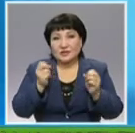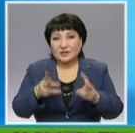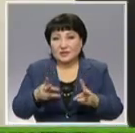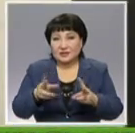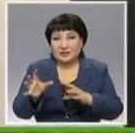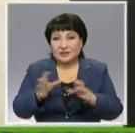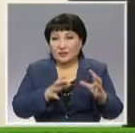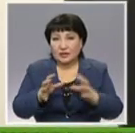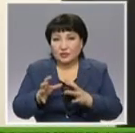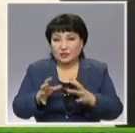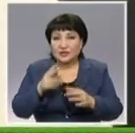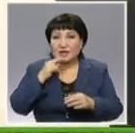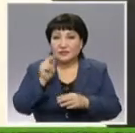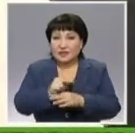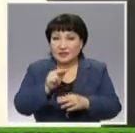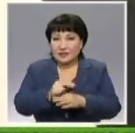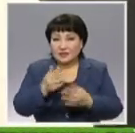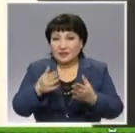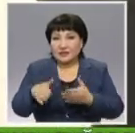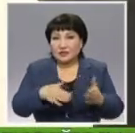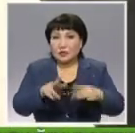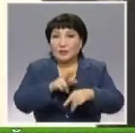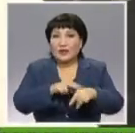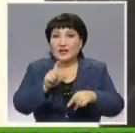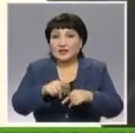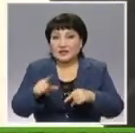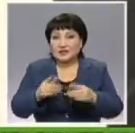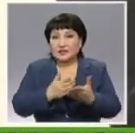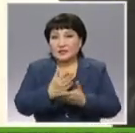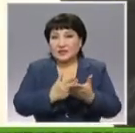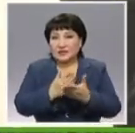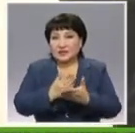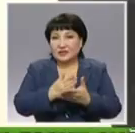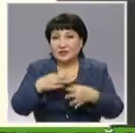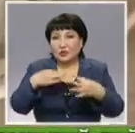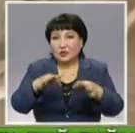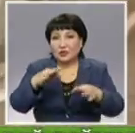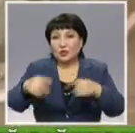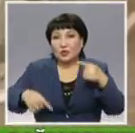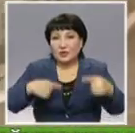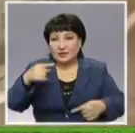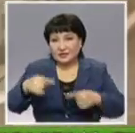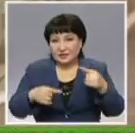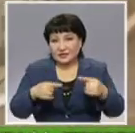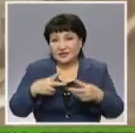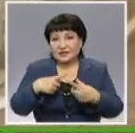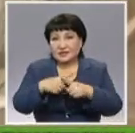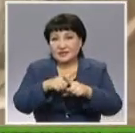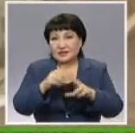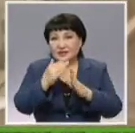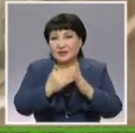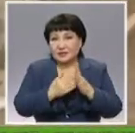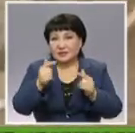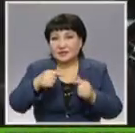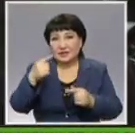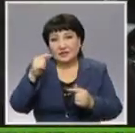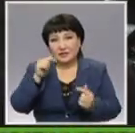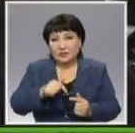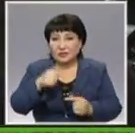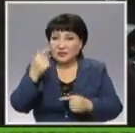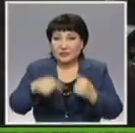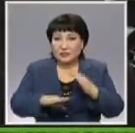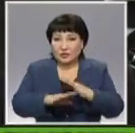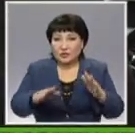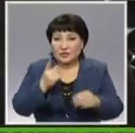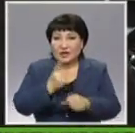айыпталады. Енді жол полициясы қызметкерлері көлік дөңгелектерінің техникалық регламентке сай келу-келмеуін қатаң қадағалайтын болады.